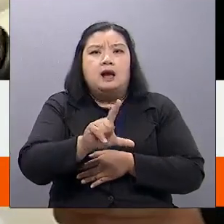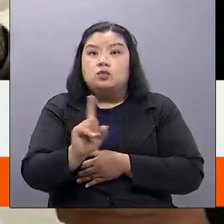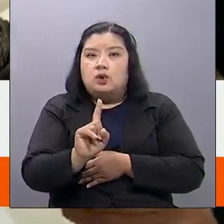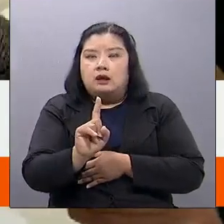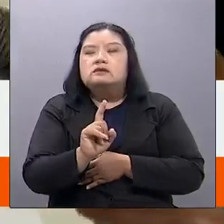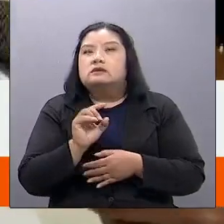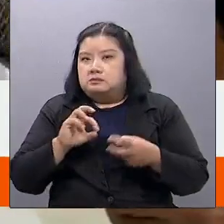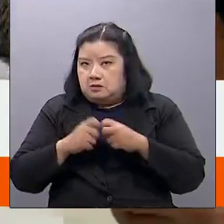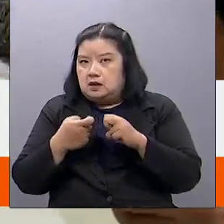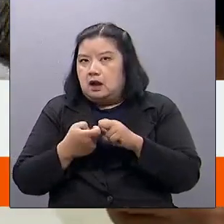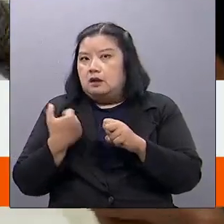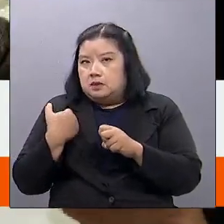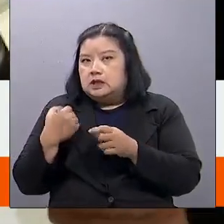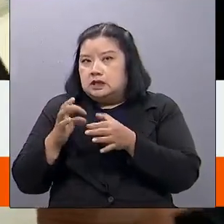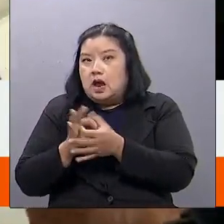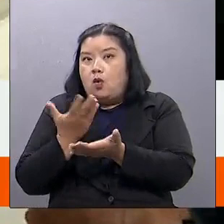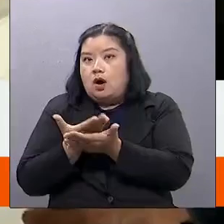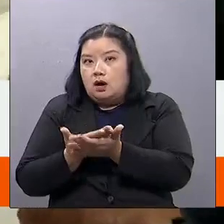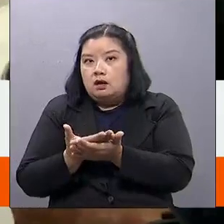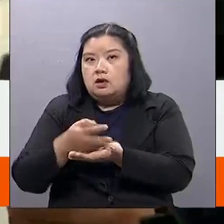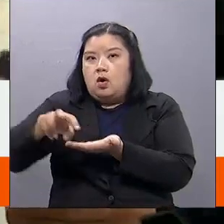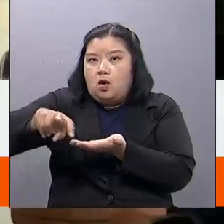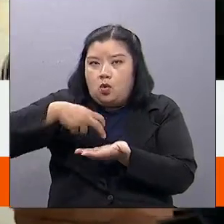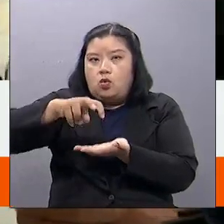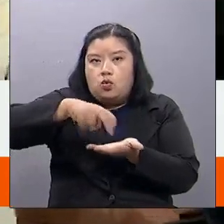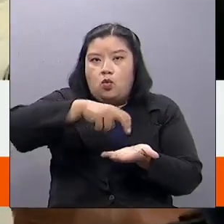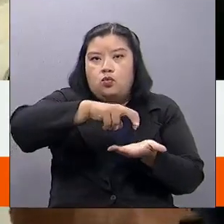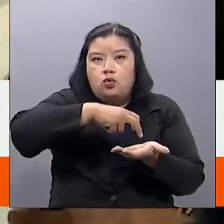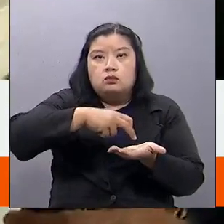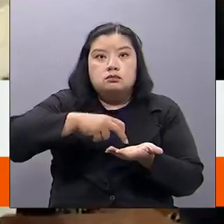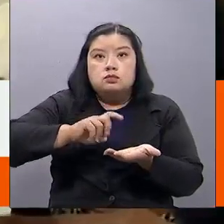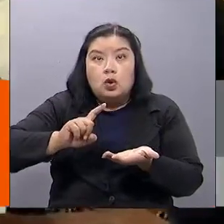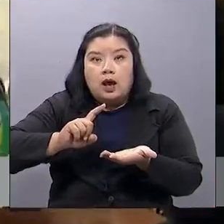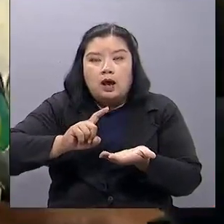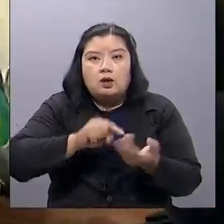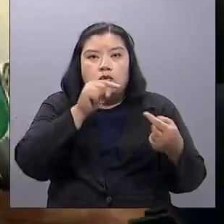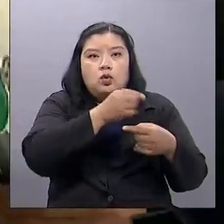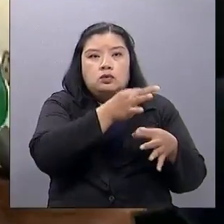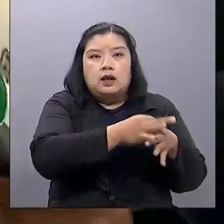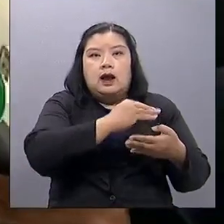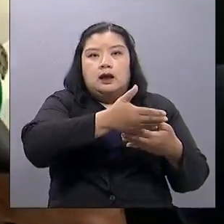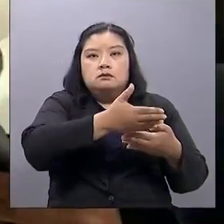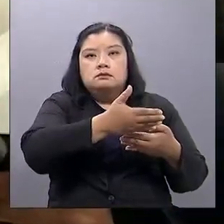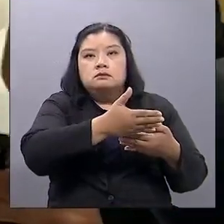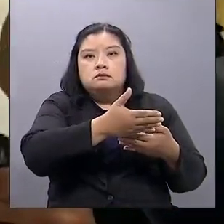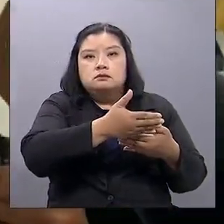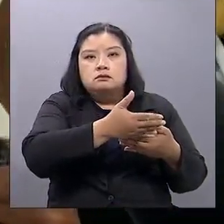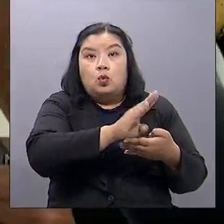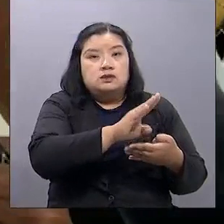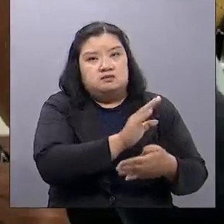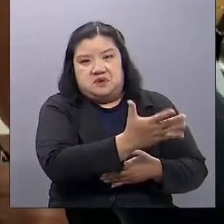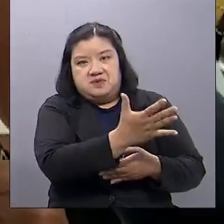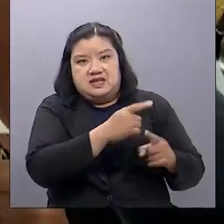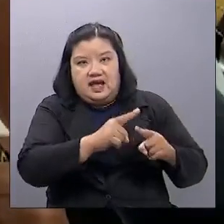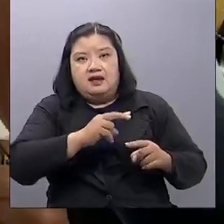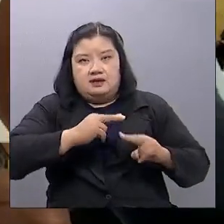การจะขายของก็ดีหรือจะอะไรก็ดีแล้วแต่เนี่ยจะไม่เข้าบัญชีบริษัทจะเข้าบัญชีส่วนตัวซึ่งเรื่